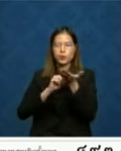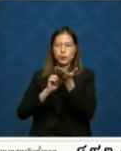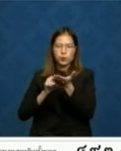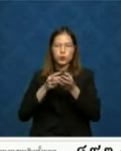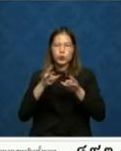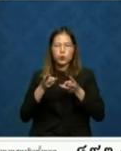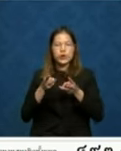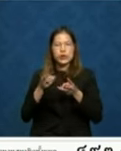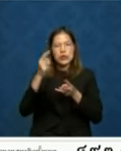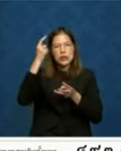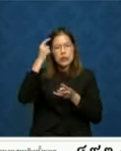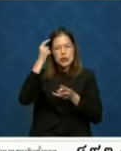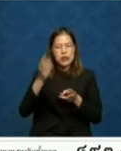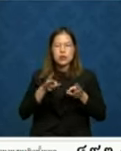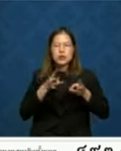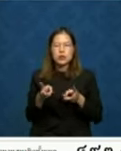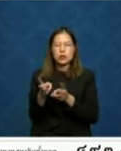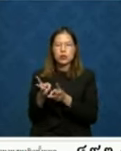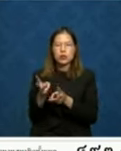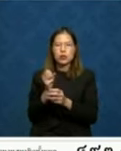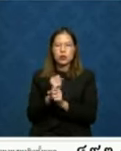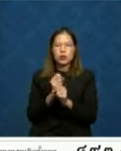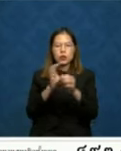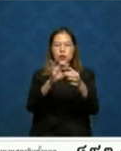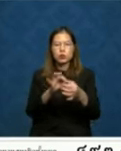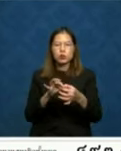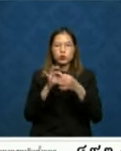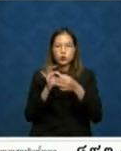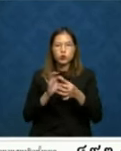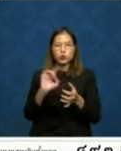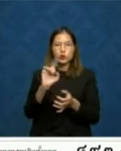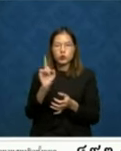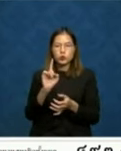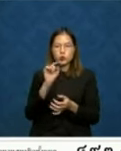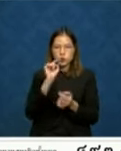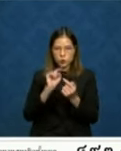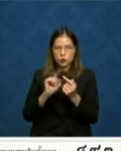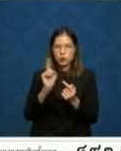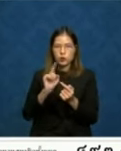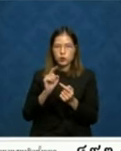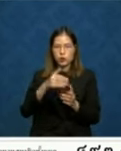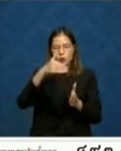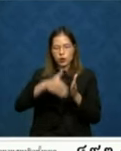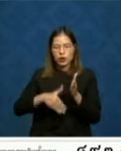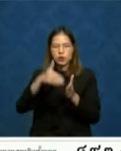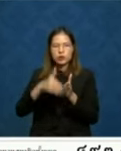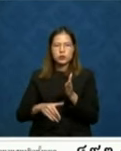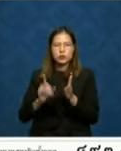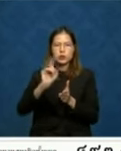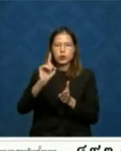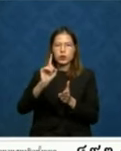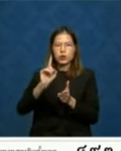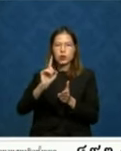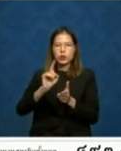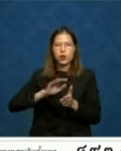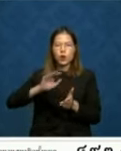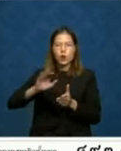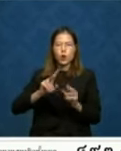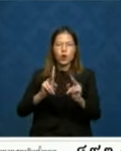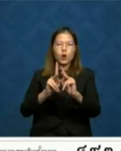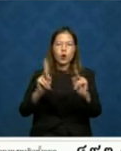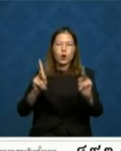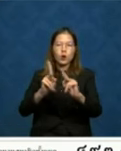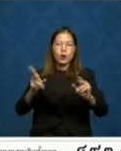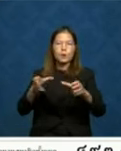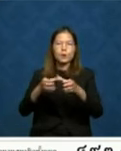แนวคิดดังนี้ค่ะทั้งในส่วนที่มีความสอดคล้องและในส่วนที่มีความขัดแย้งกับข้อสังเกตของคณะก